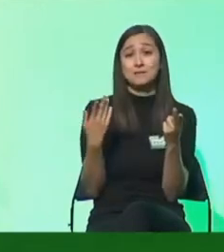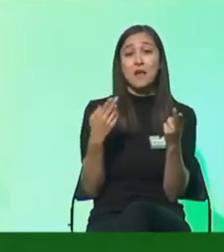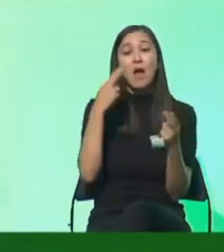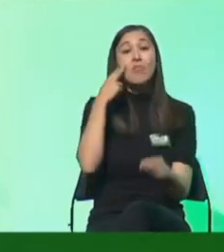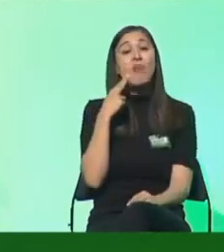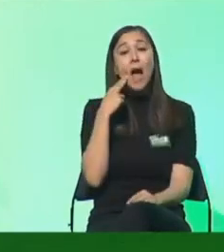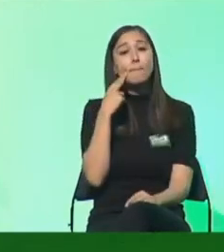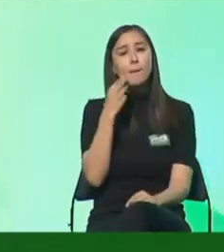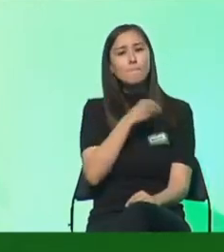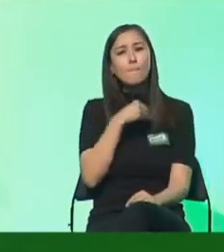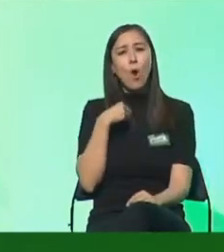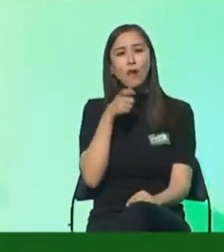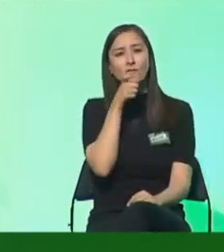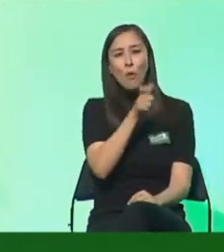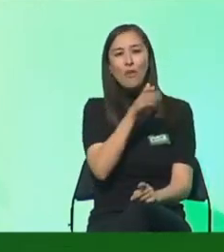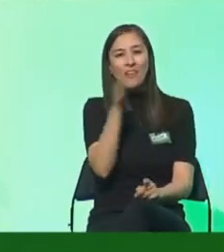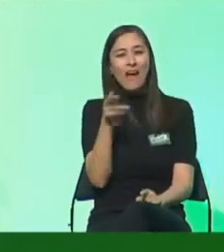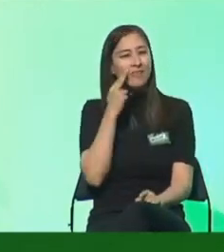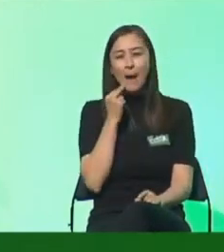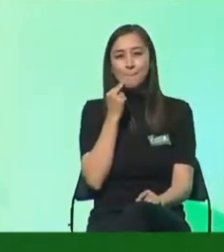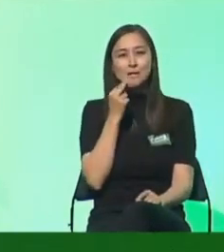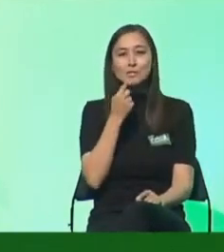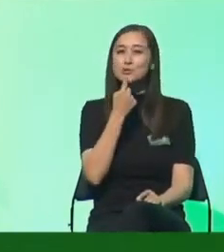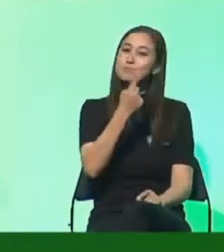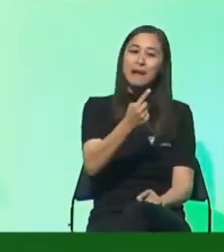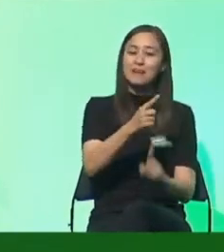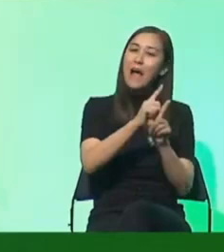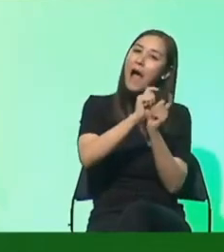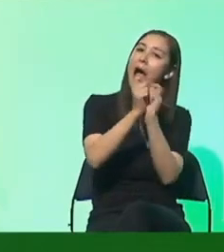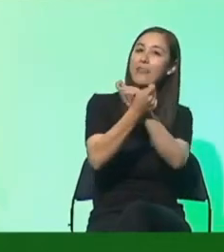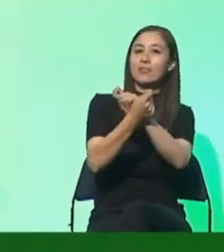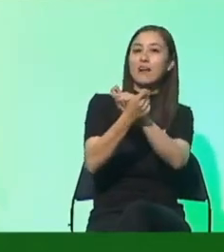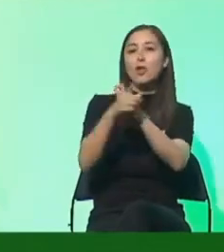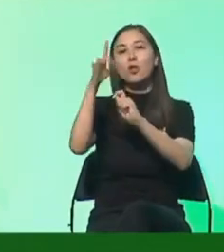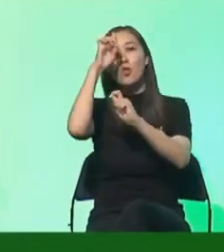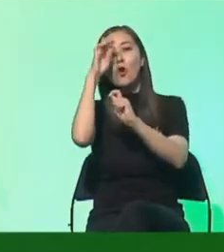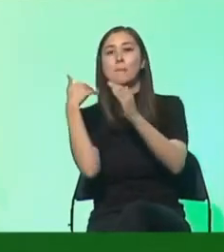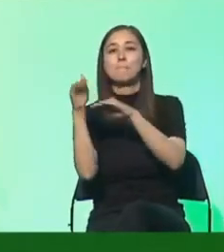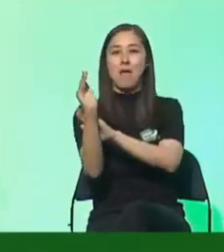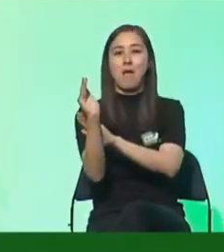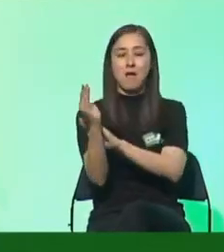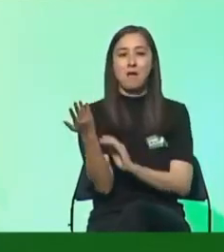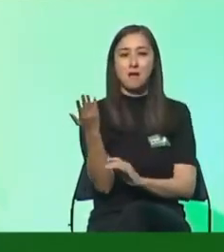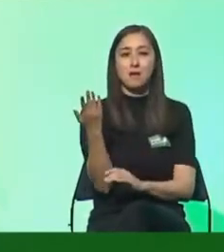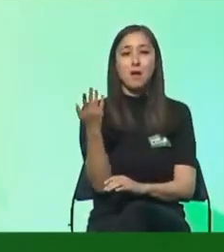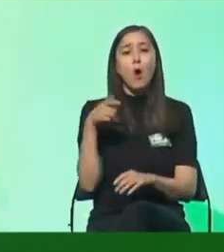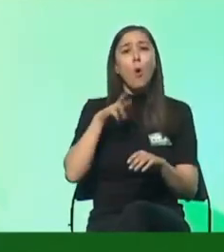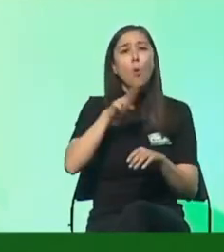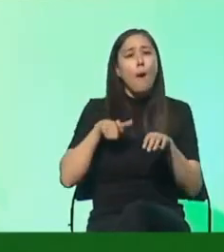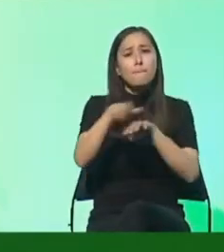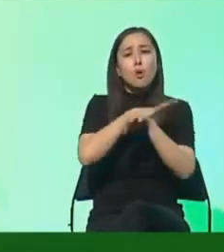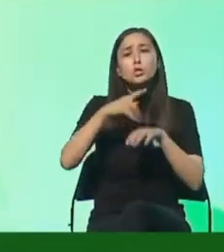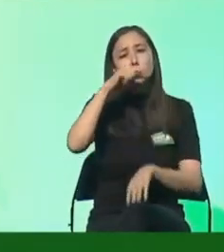polnisch ausgesprochen, wie es eigentlich ist. Die Geschichte des Ruhrgebiets und Nordrhein-Westfalen ist stolz auf seine Geschichte. Es ist eine